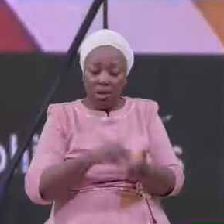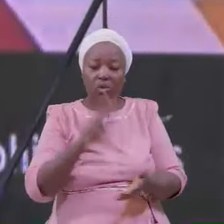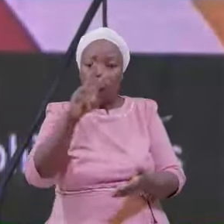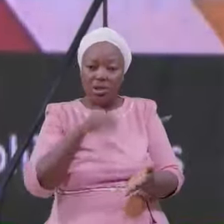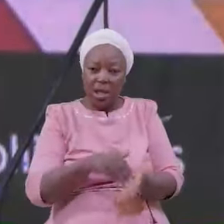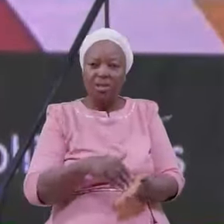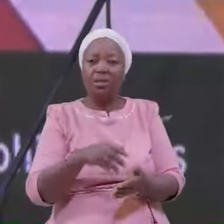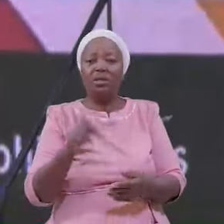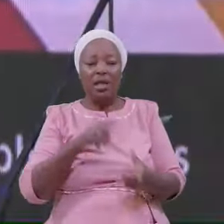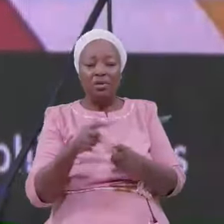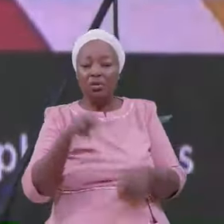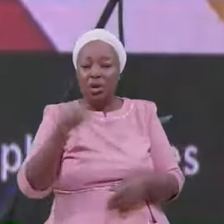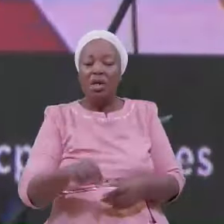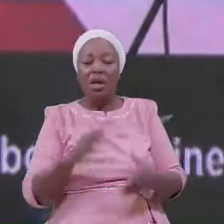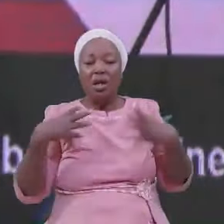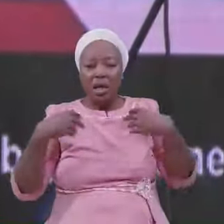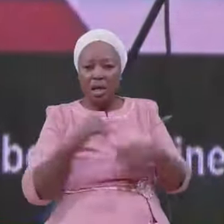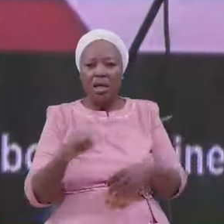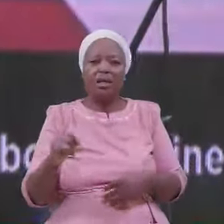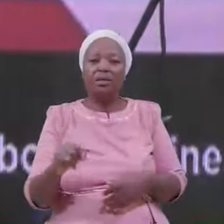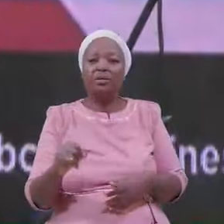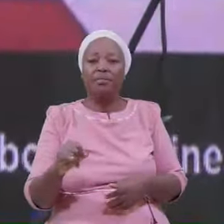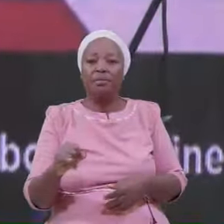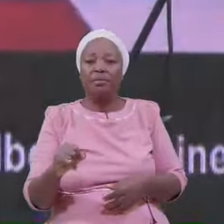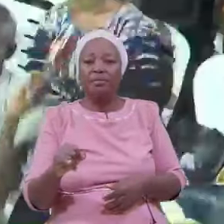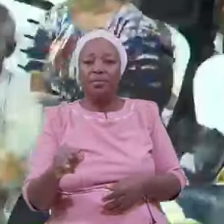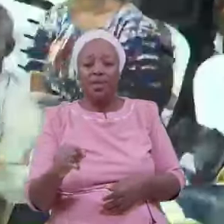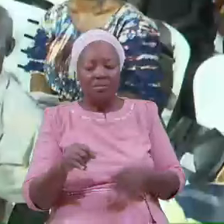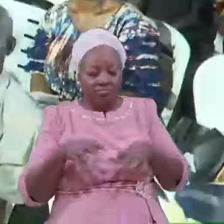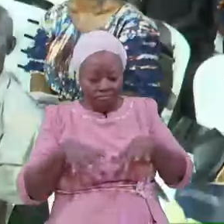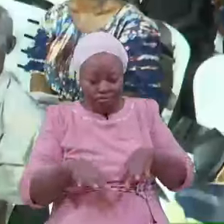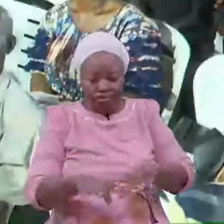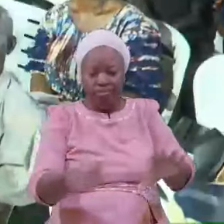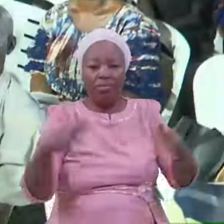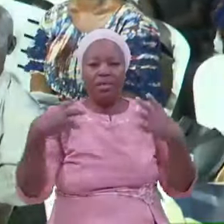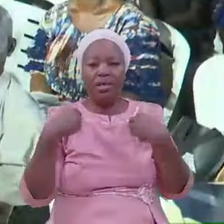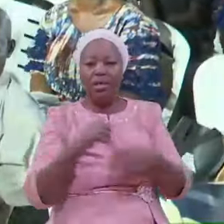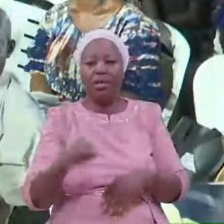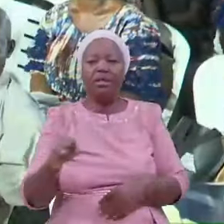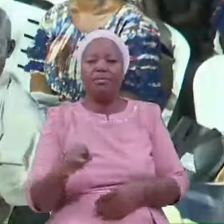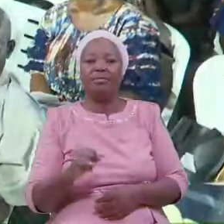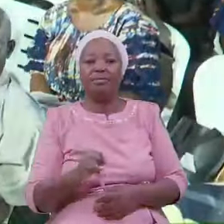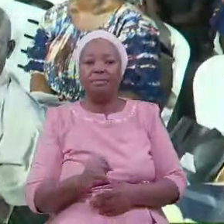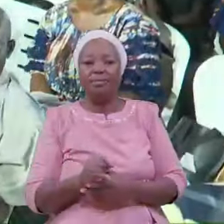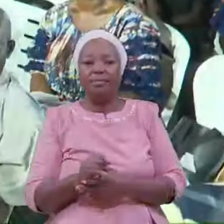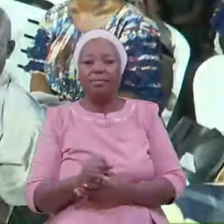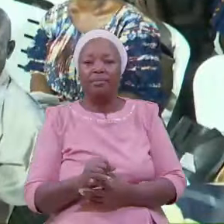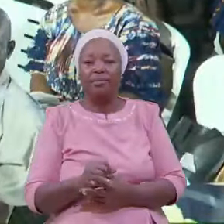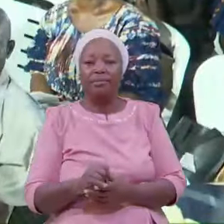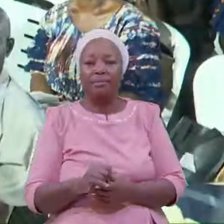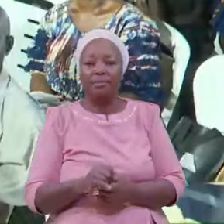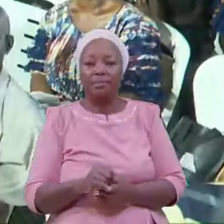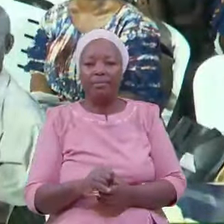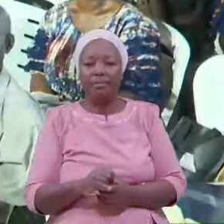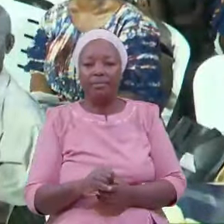healing. Kung 1,000 at 2,000, mass healing. Lahat ay paggagalingin ng Panginoon nang lalapit sa